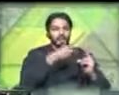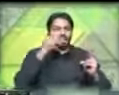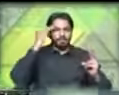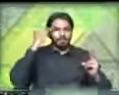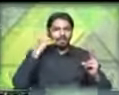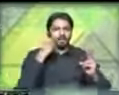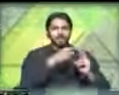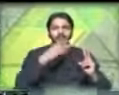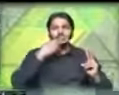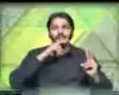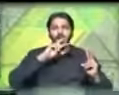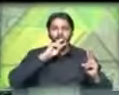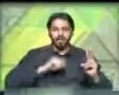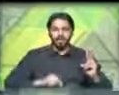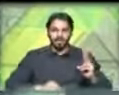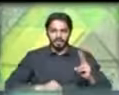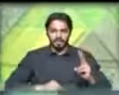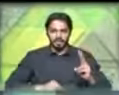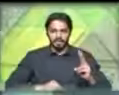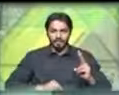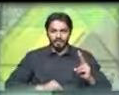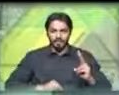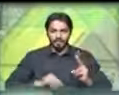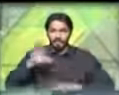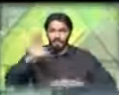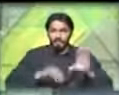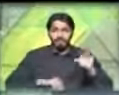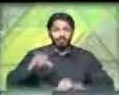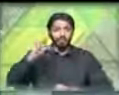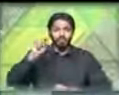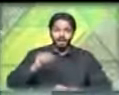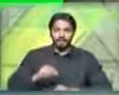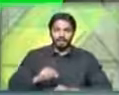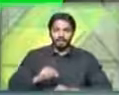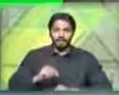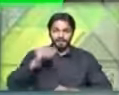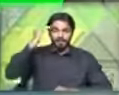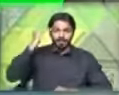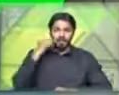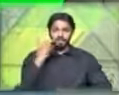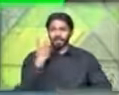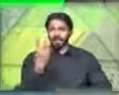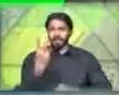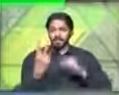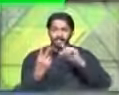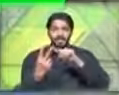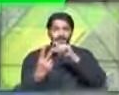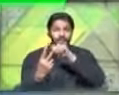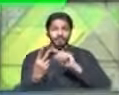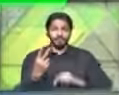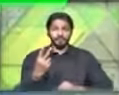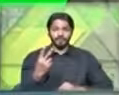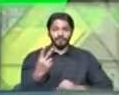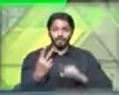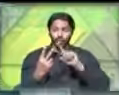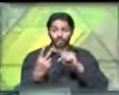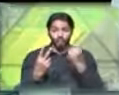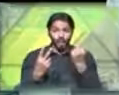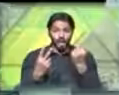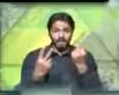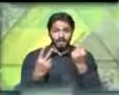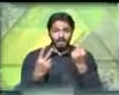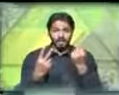بديع. هذا هو القاضي. هذا هو القاضي. وكأنه لم يركن للأدلة التي قدمت إليه. نعم.